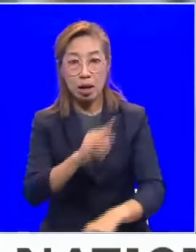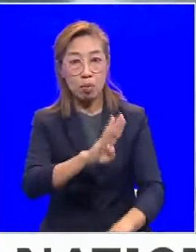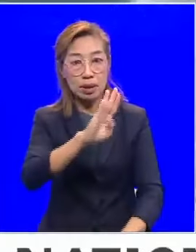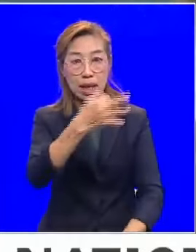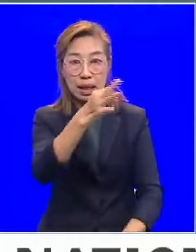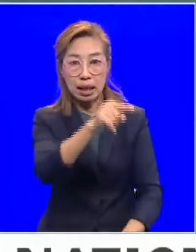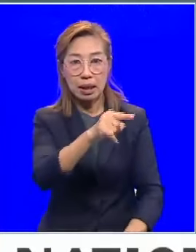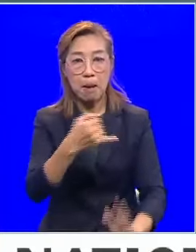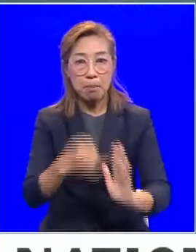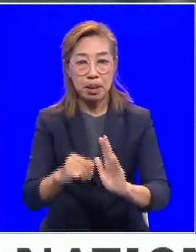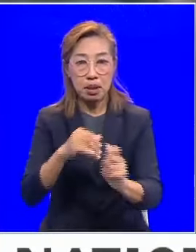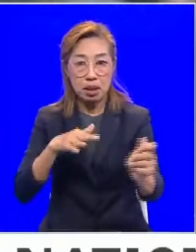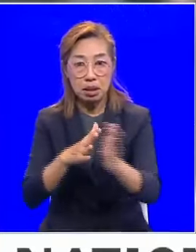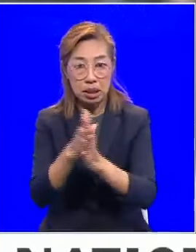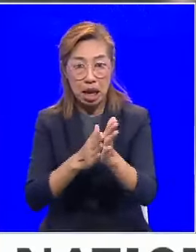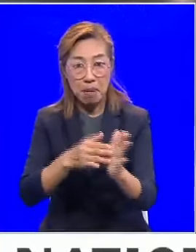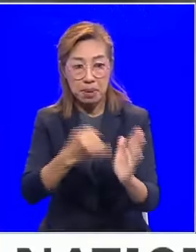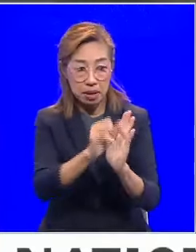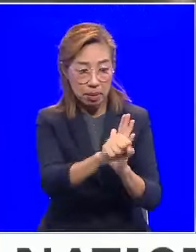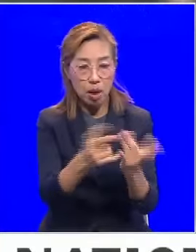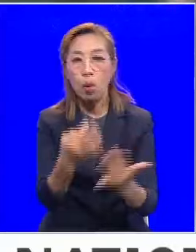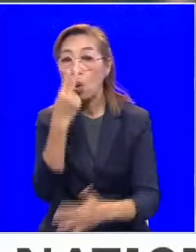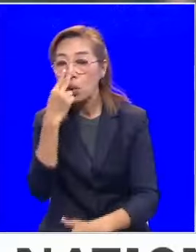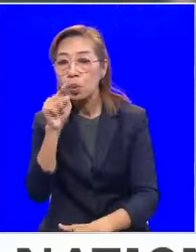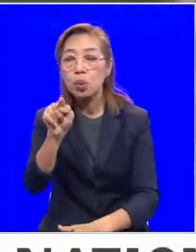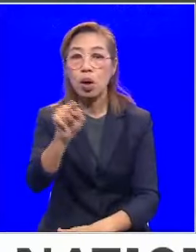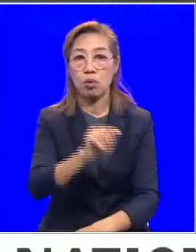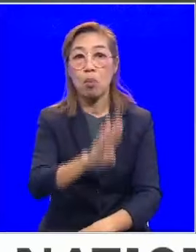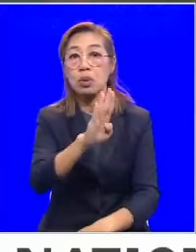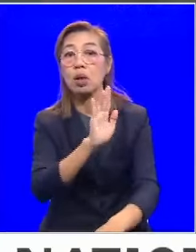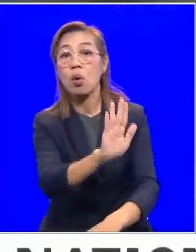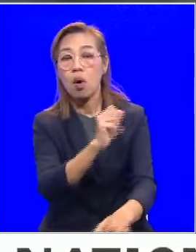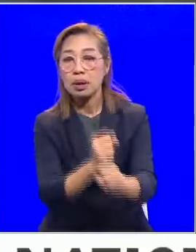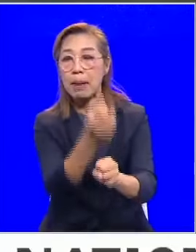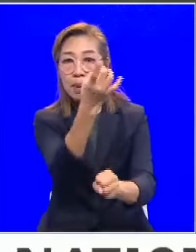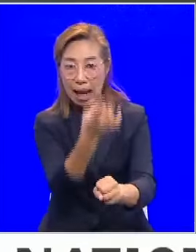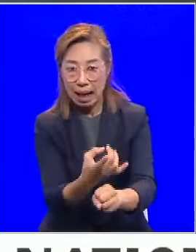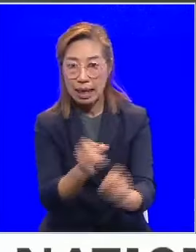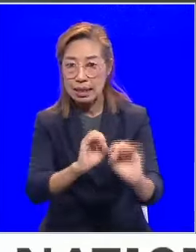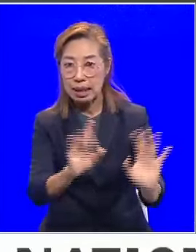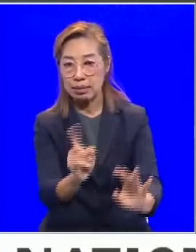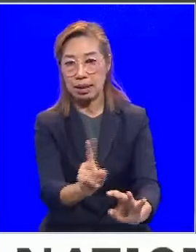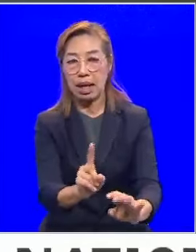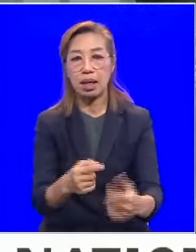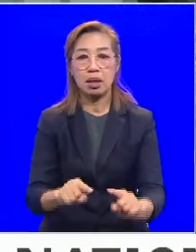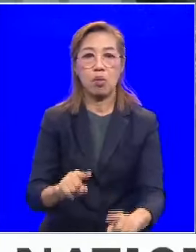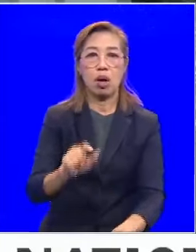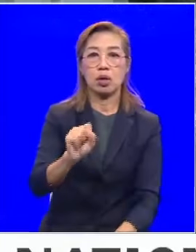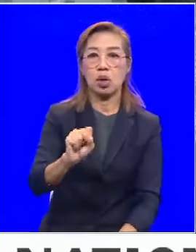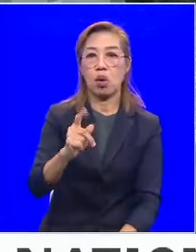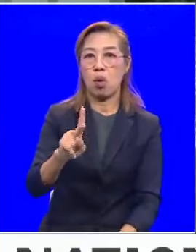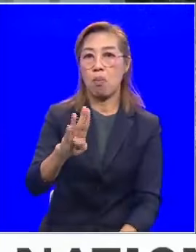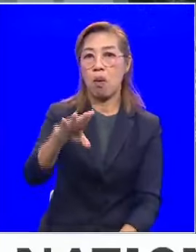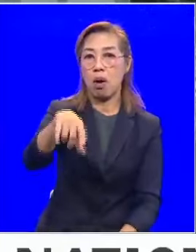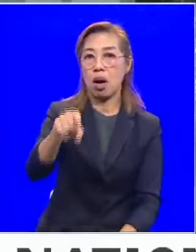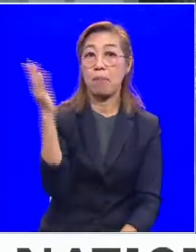ลูกโซ่มยต้องไปดูหลักฐานจากการสอบสนสวนว่ารายละเอียดธุรกิจเป็นยังไงส่วนที่สคบมันมีประเด็นสคบเคยส่ง